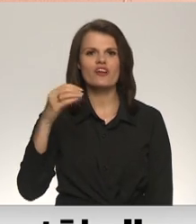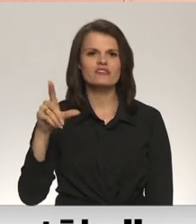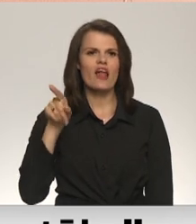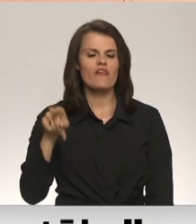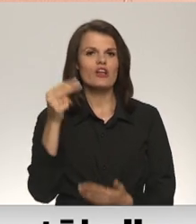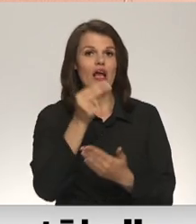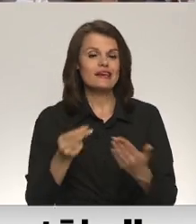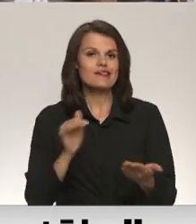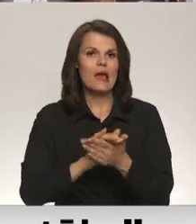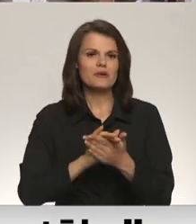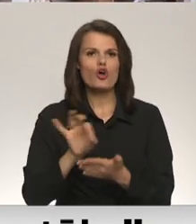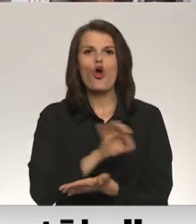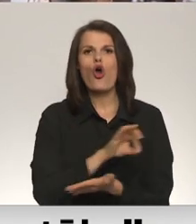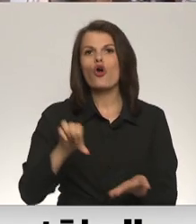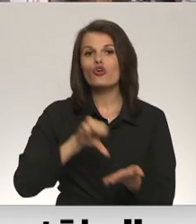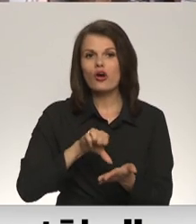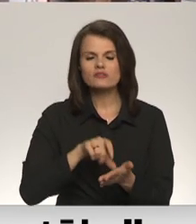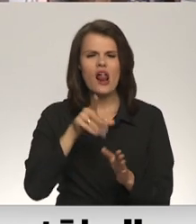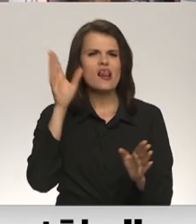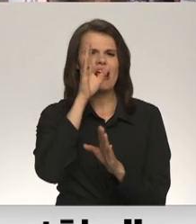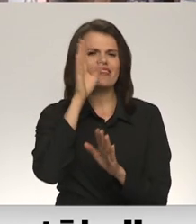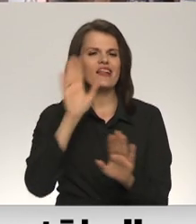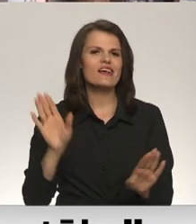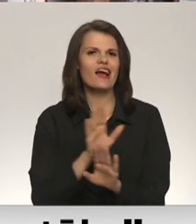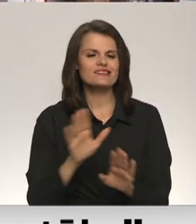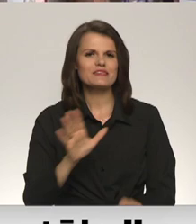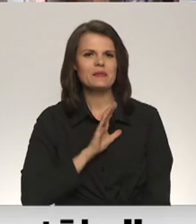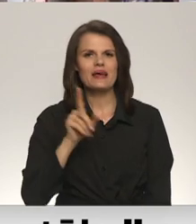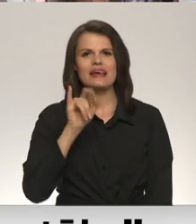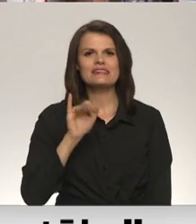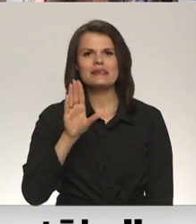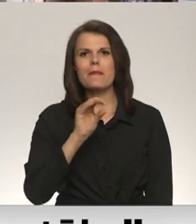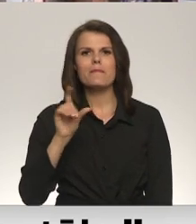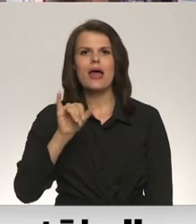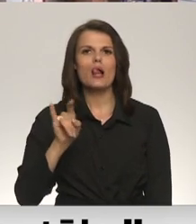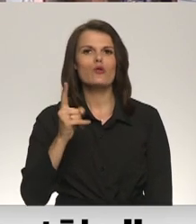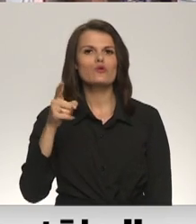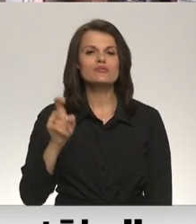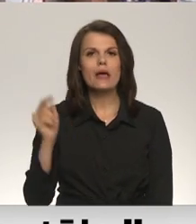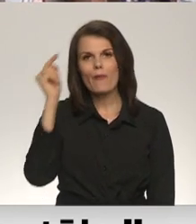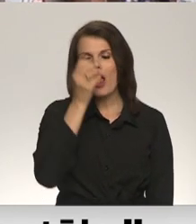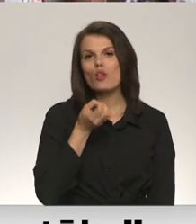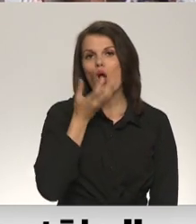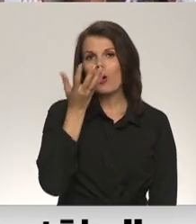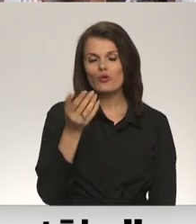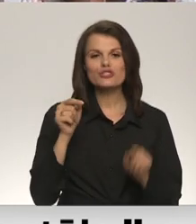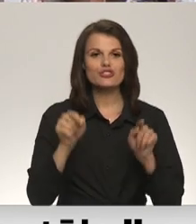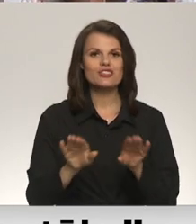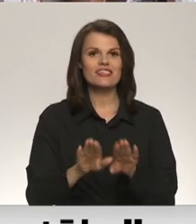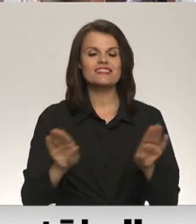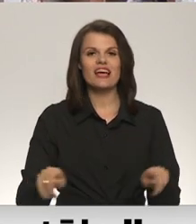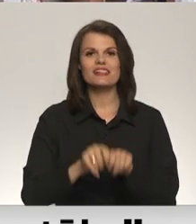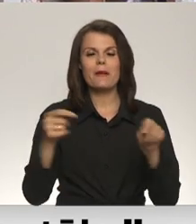gleznotājs iepazinās koncertā. Liktenīgā dziesma bijusi Sibeliusa melnā roze, kas šīs izstādes atklāšanā